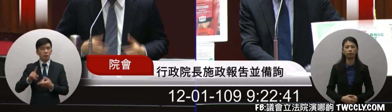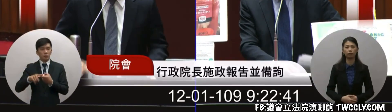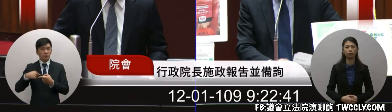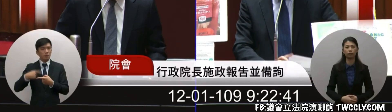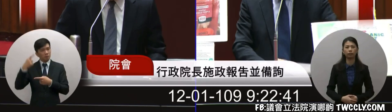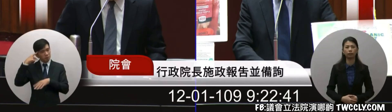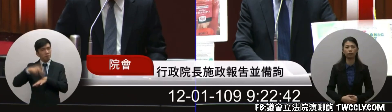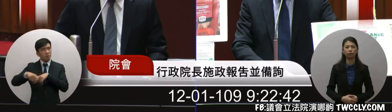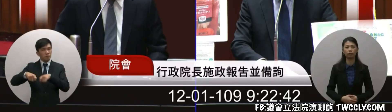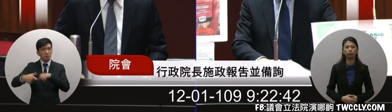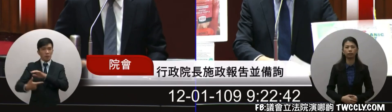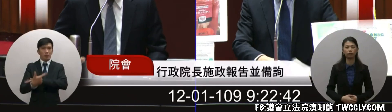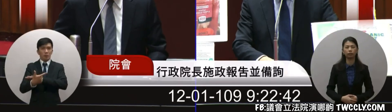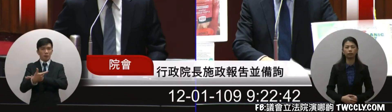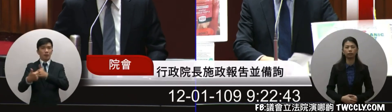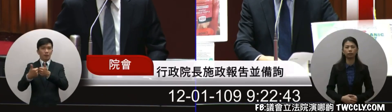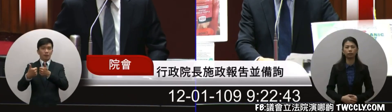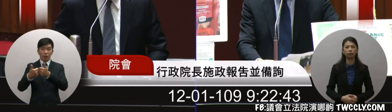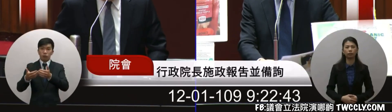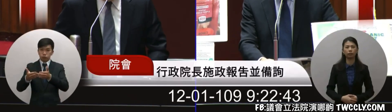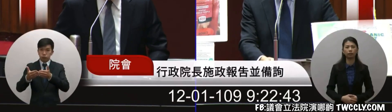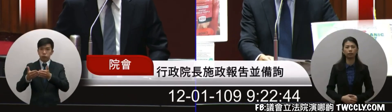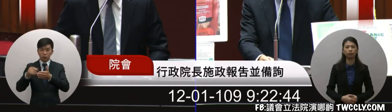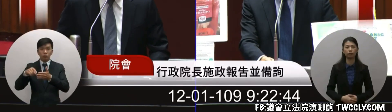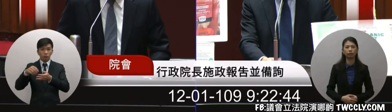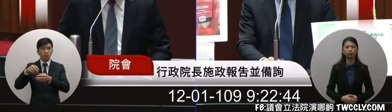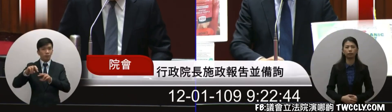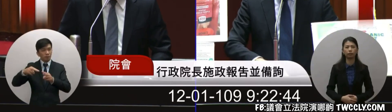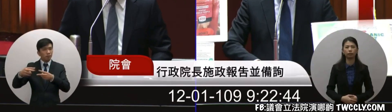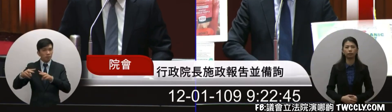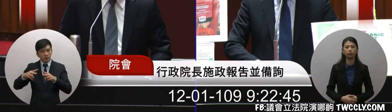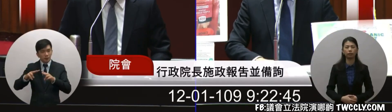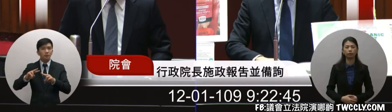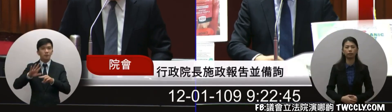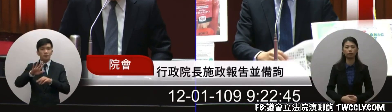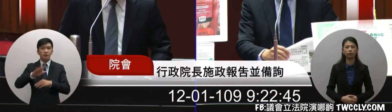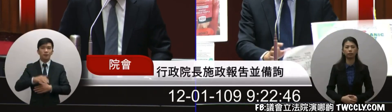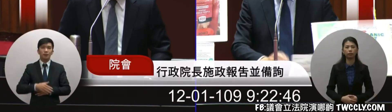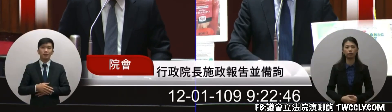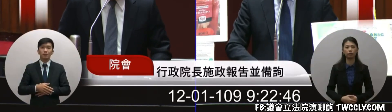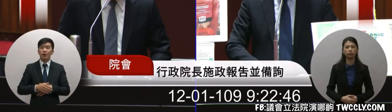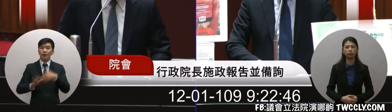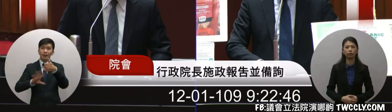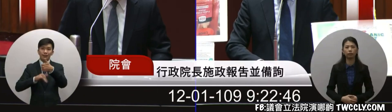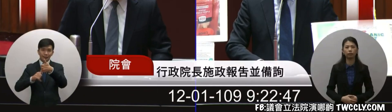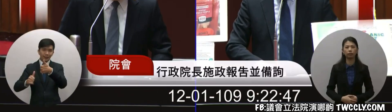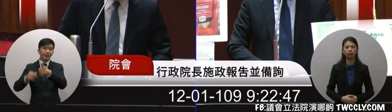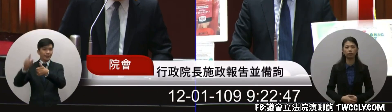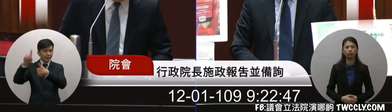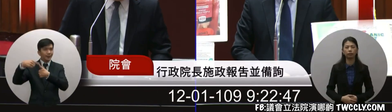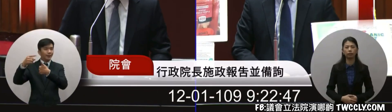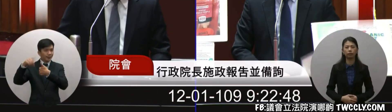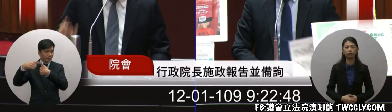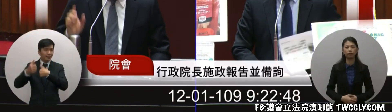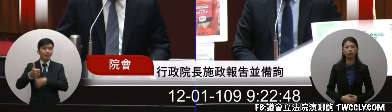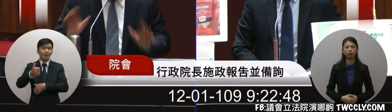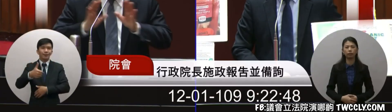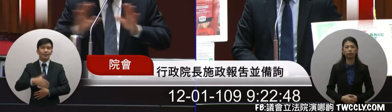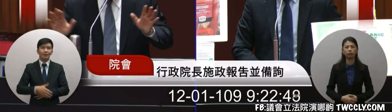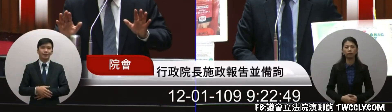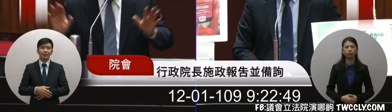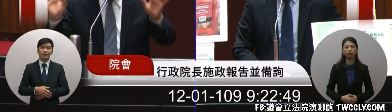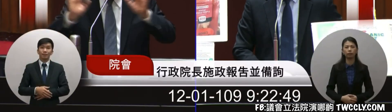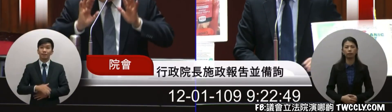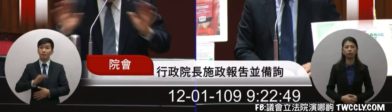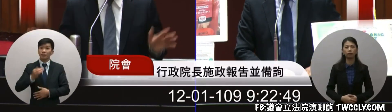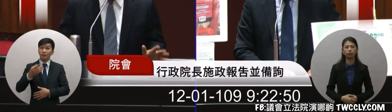也把这一个要做适度的来改正跟调整，也都谢谢委员给我们指出来这些点，但这中